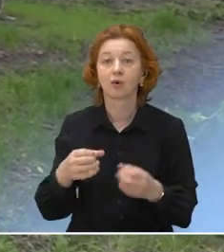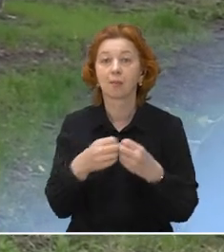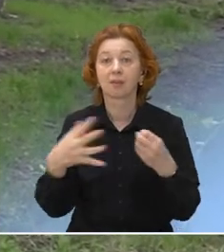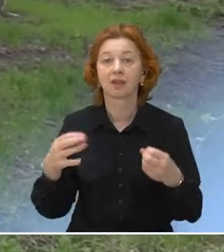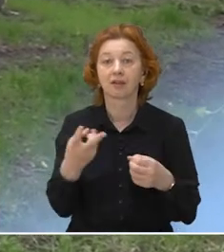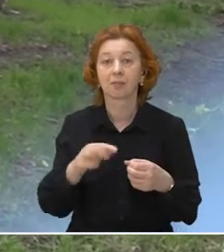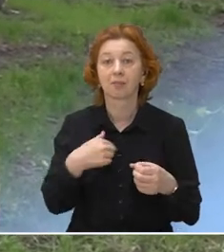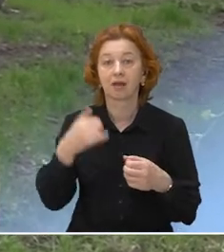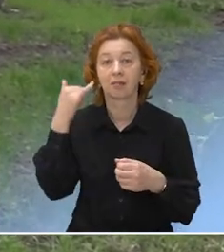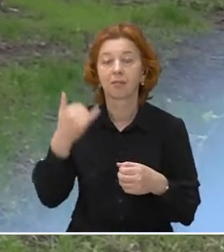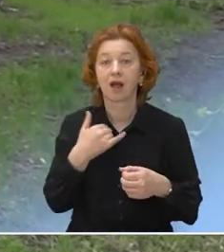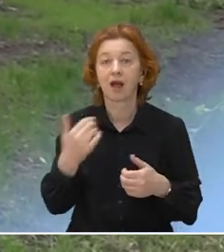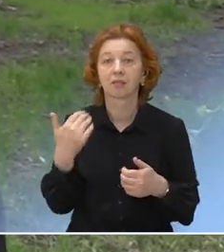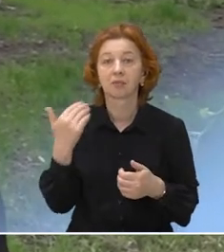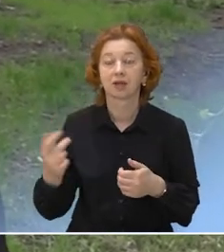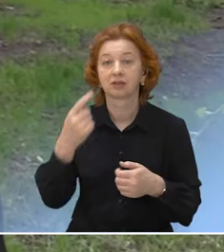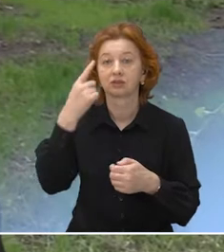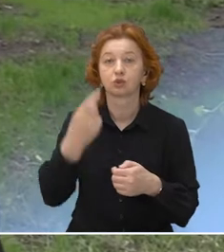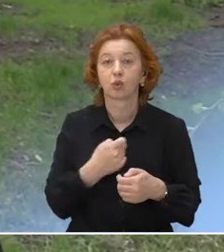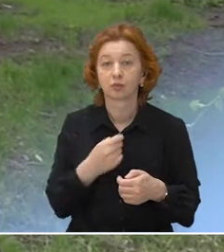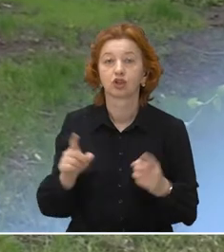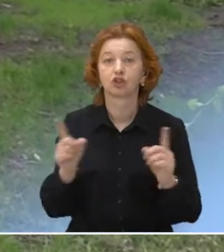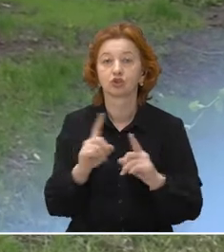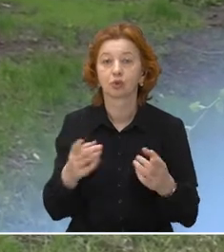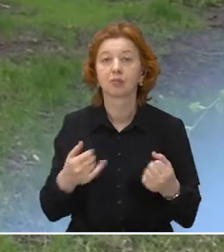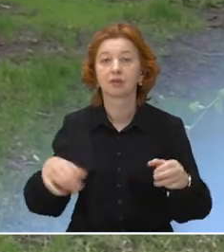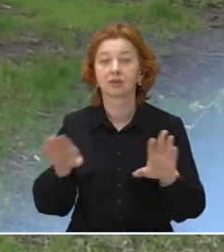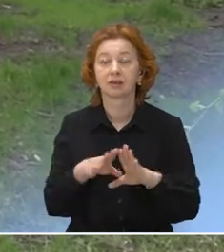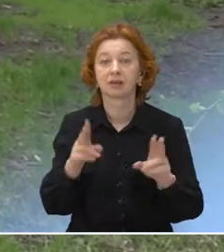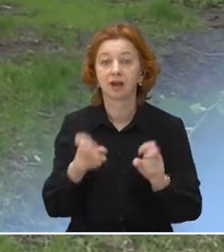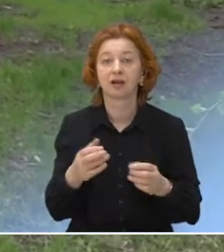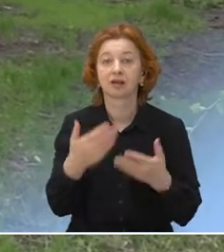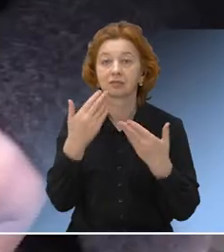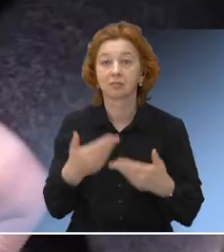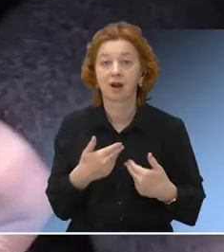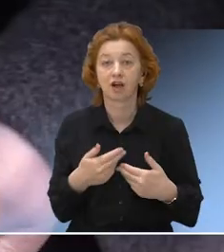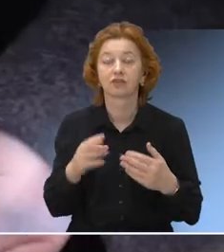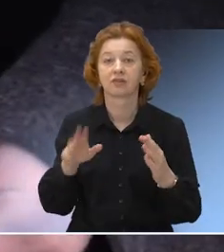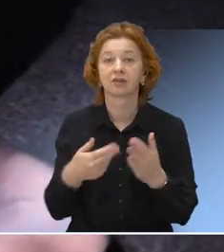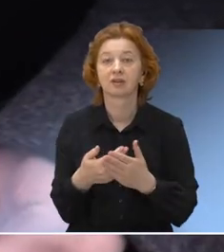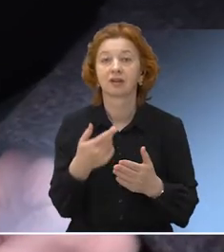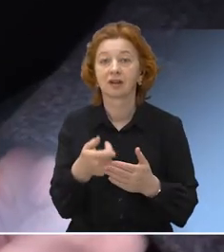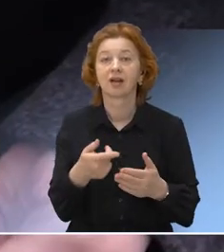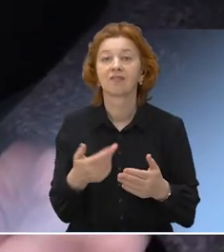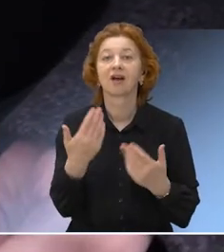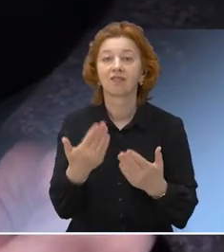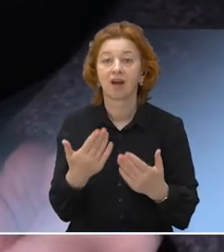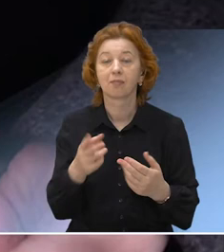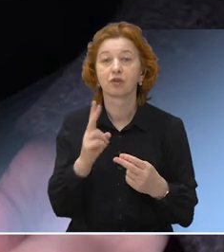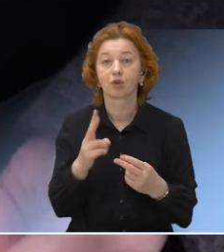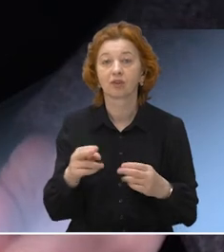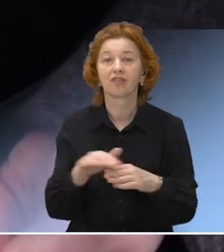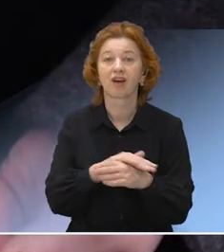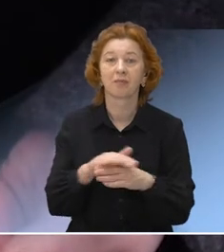месяц, 15 июля, мне с администрации позвонили и сообщили, что вот как бы так начали спрашивать, а вот Баландин Тихон Павлович вам